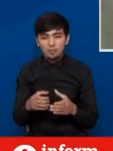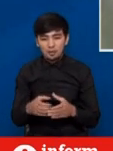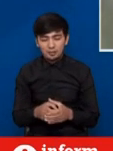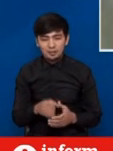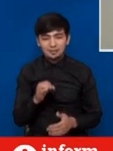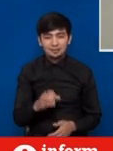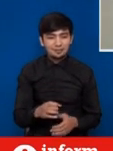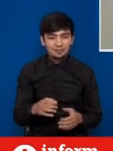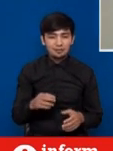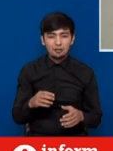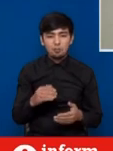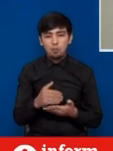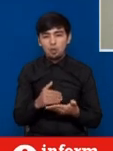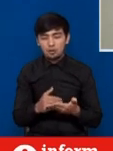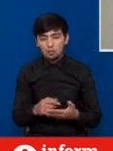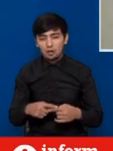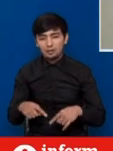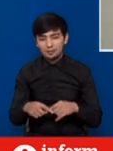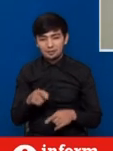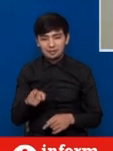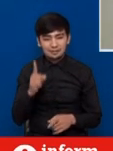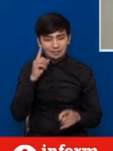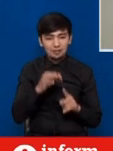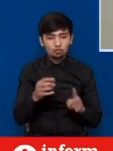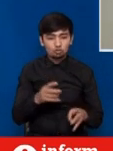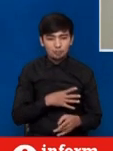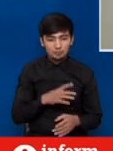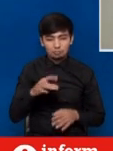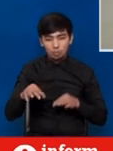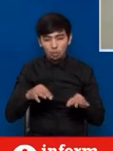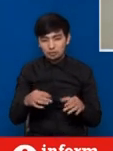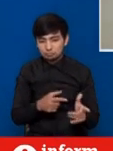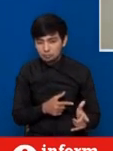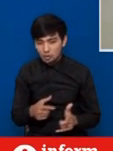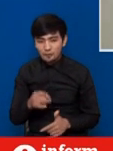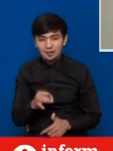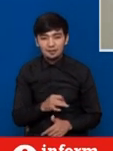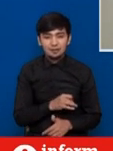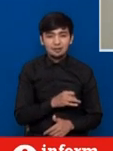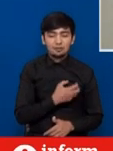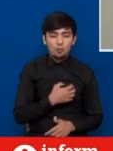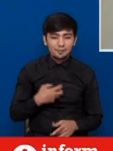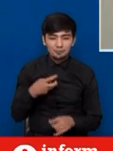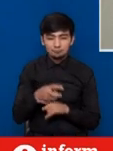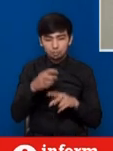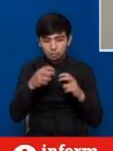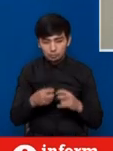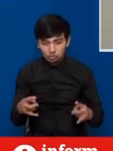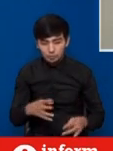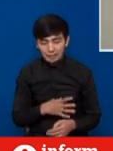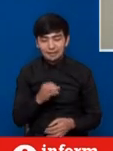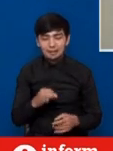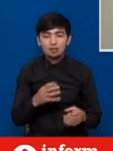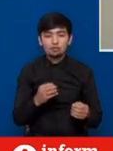проектной организациями задача была их разработать проект пройти экспертизу но параллельно проводить